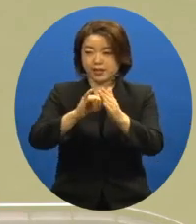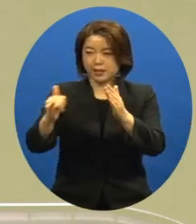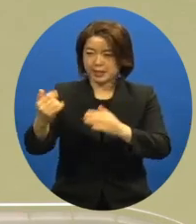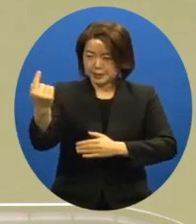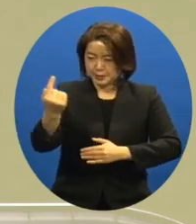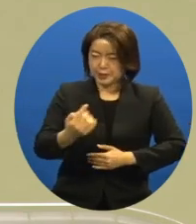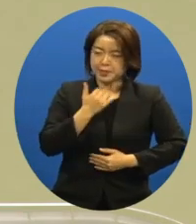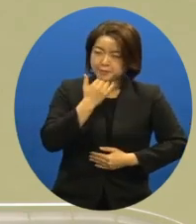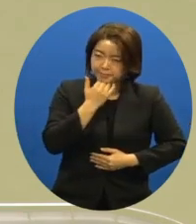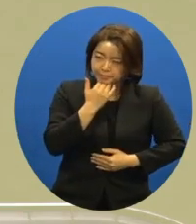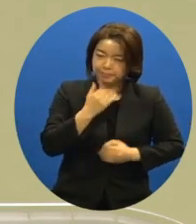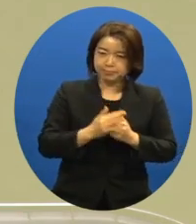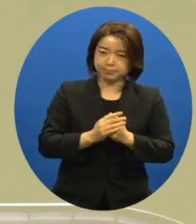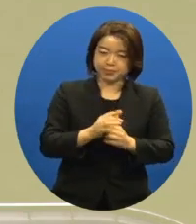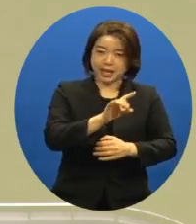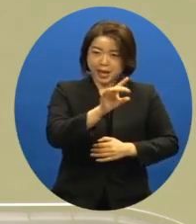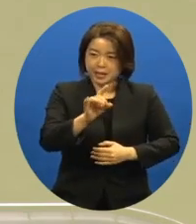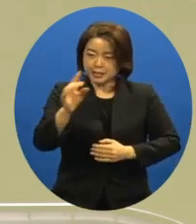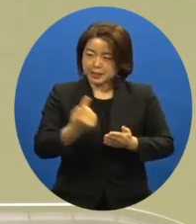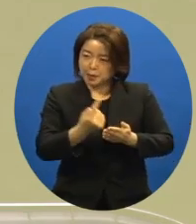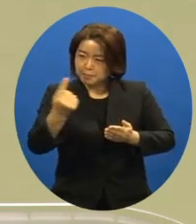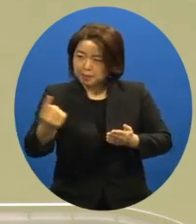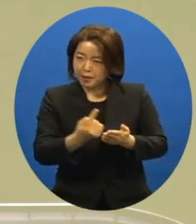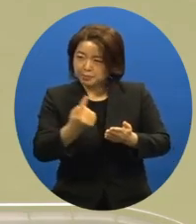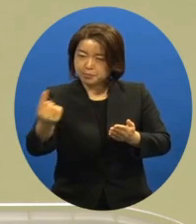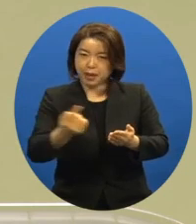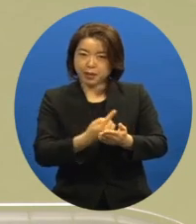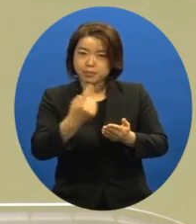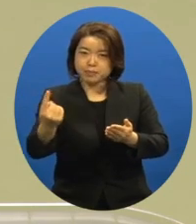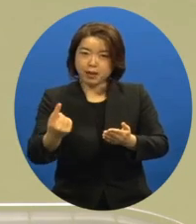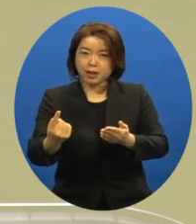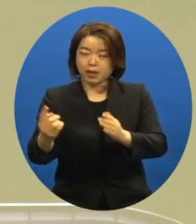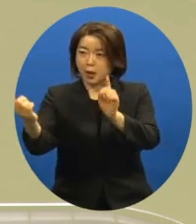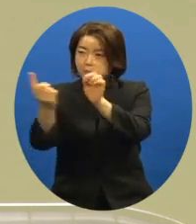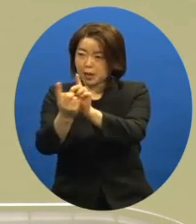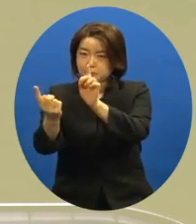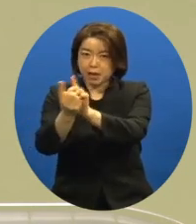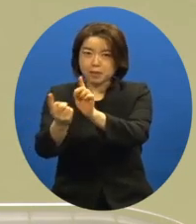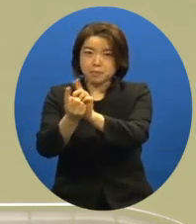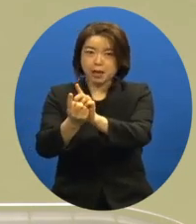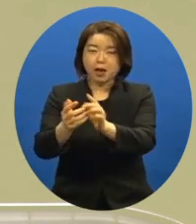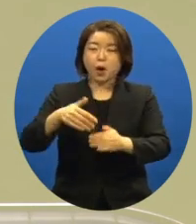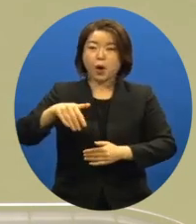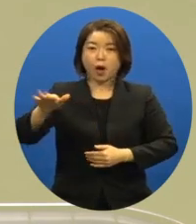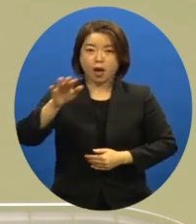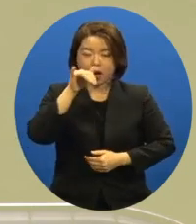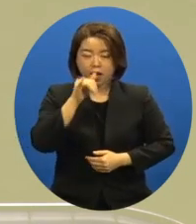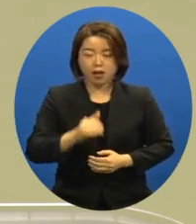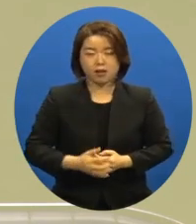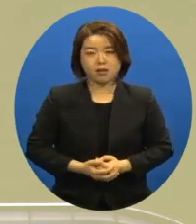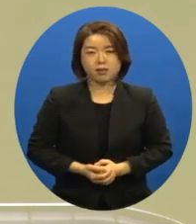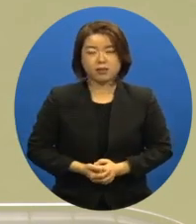기다리고 그리고 한 사람씩 한 사람씩 가족 면회를 하러 나갔습니다.